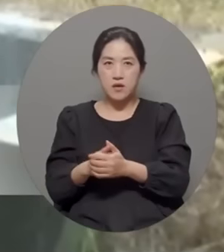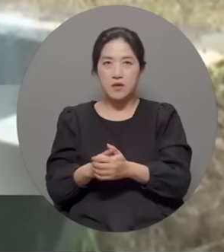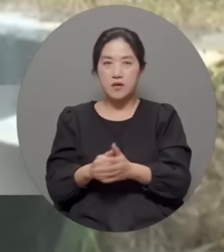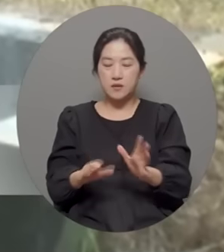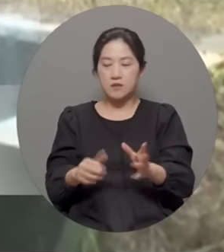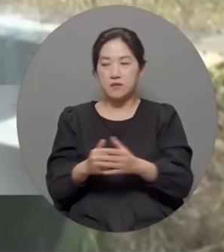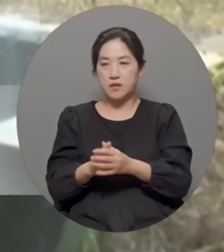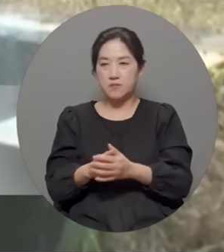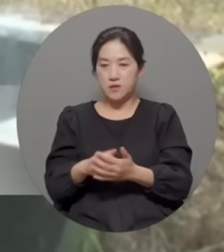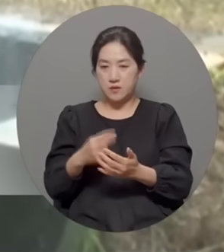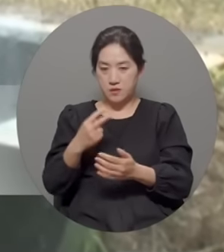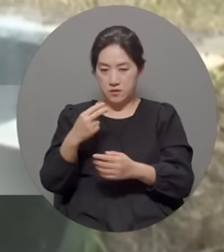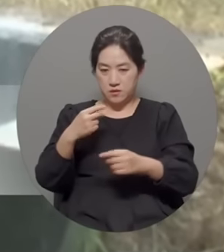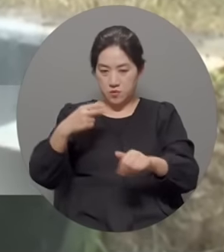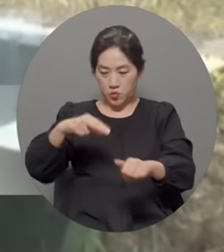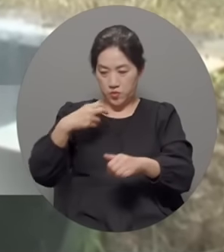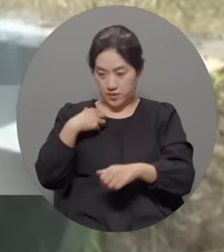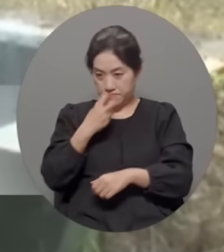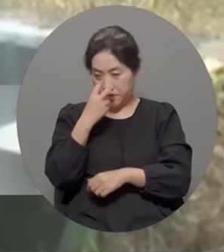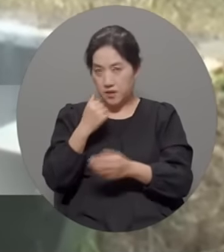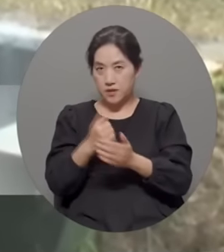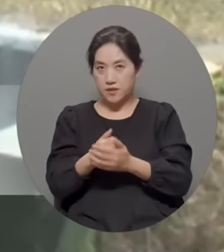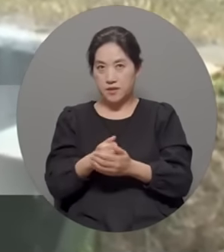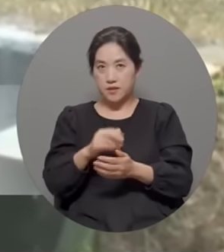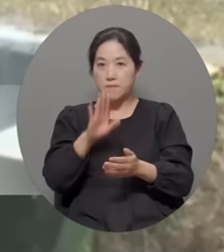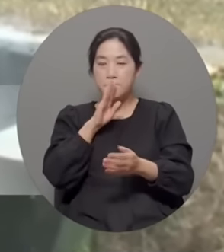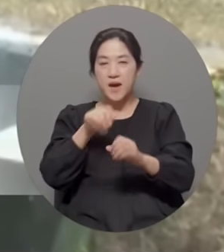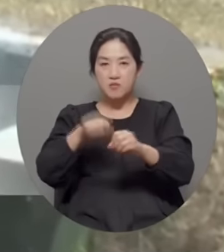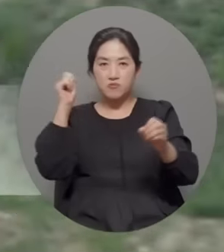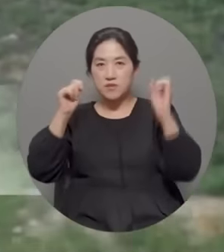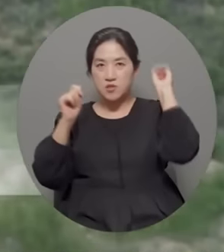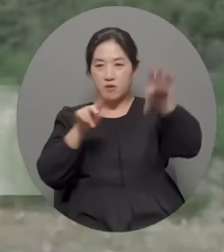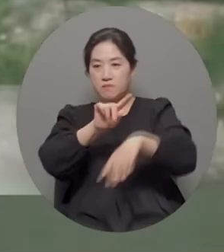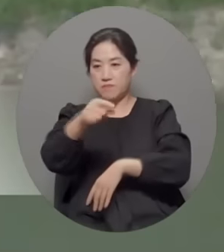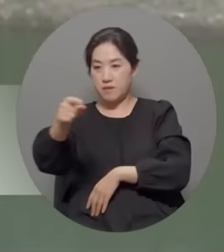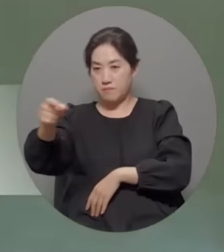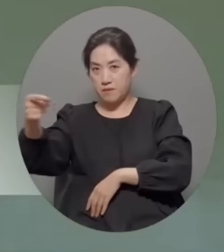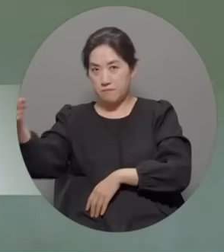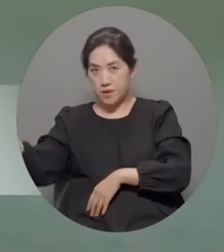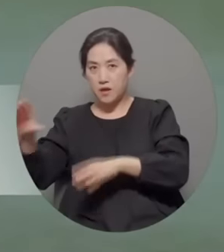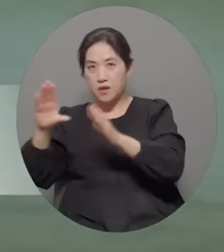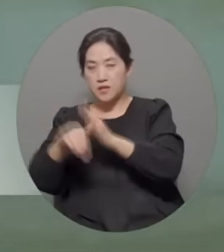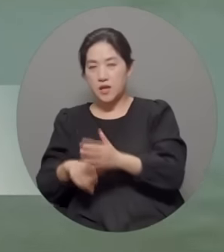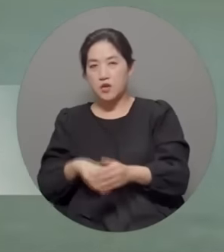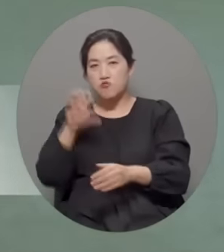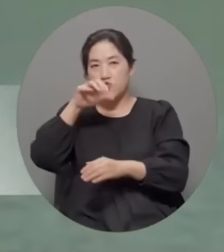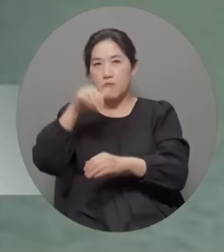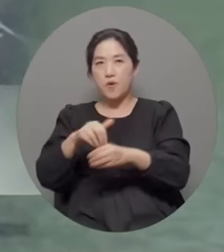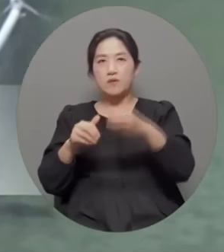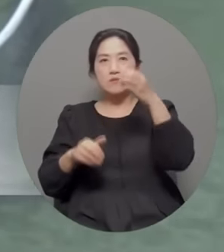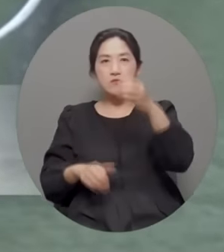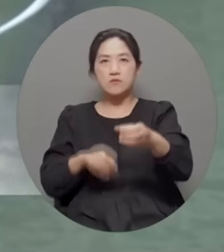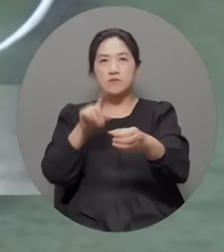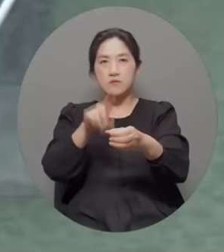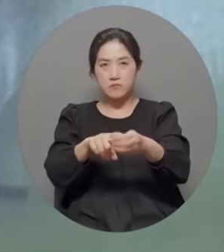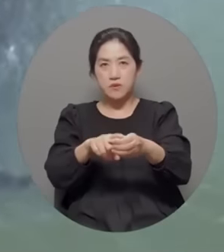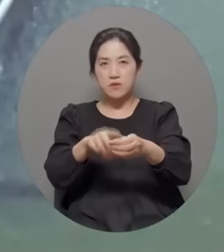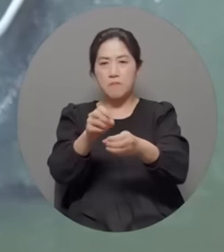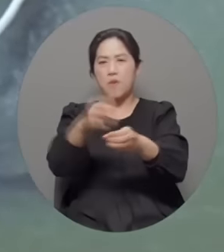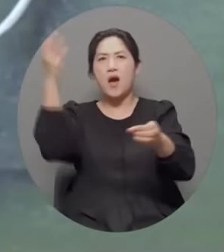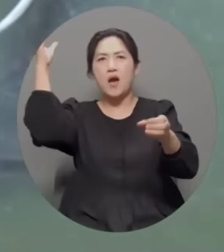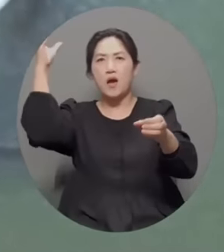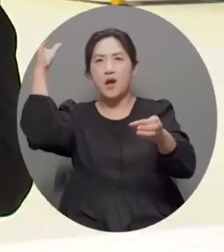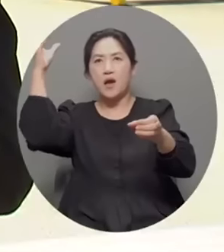아래 훈련병들이 차례로 실수류탄을 던졌는데 이 과정에서 한 훈련병이 들고 있던 수류탄이 폭발한